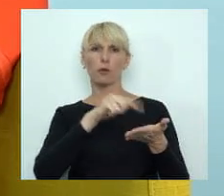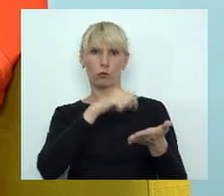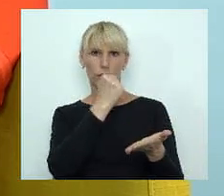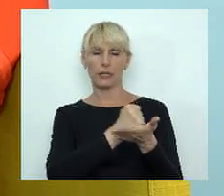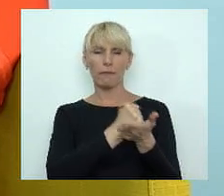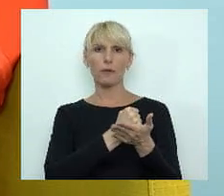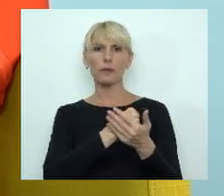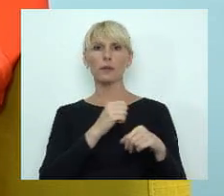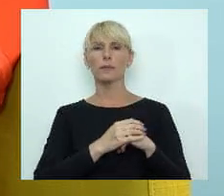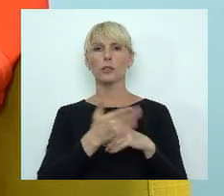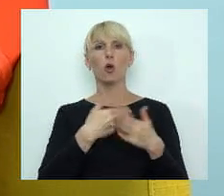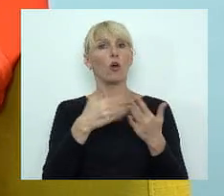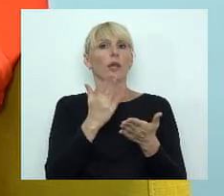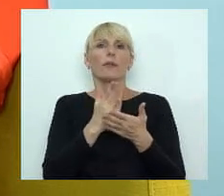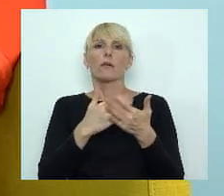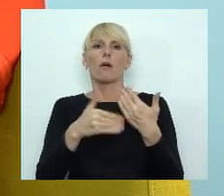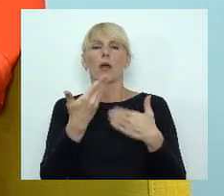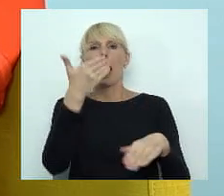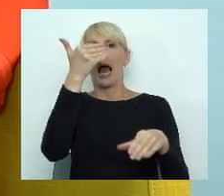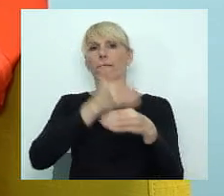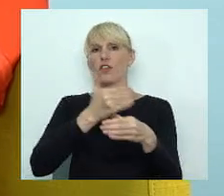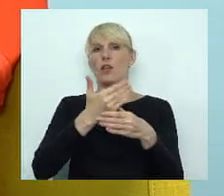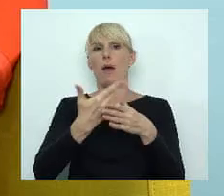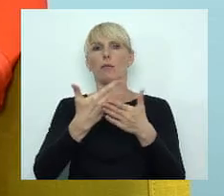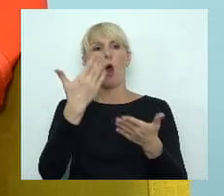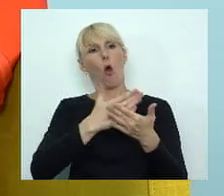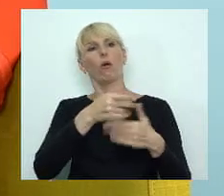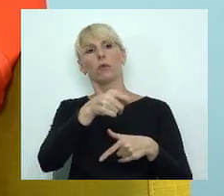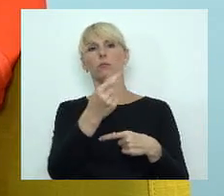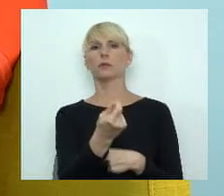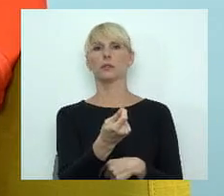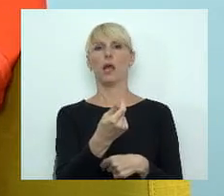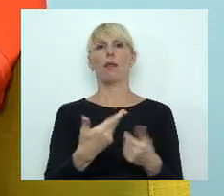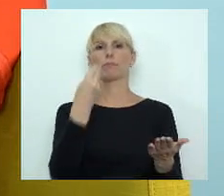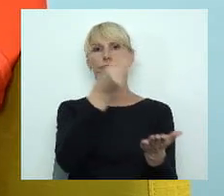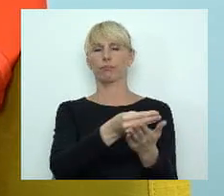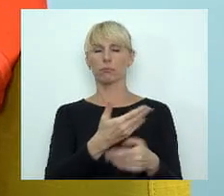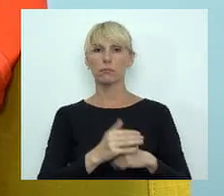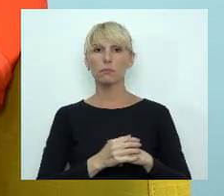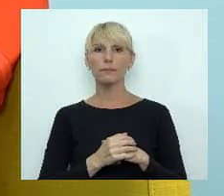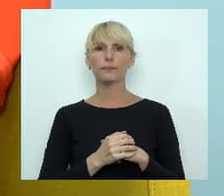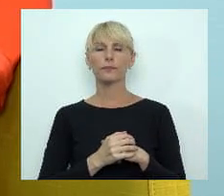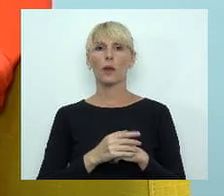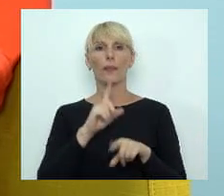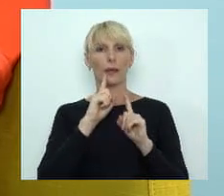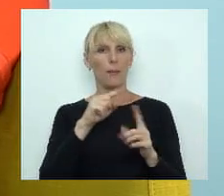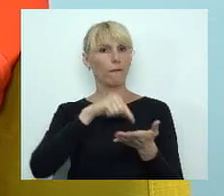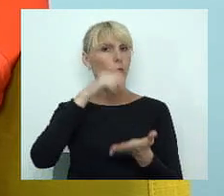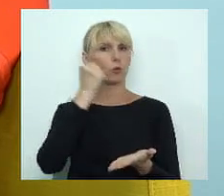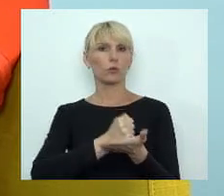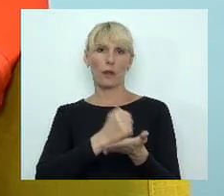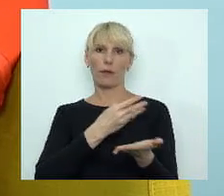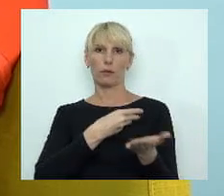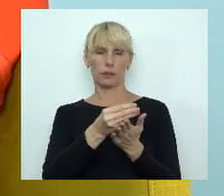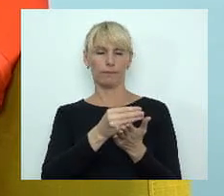to nie są ceny, które ja sobie narzucam jako monopolista w pewnym momencie w tym zakresie udzielanej informacji, tylko one muszą odpowiadać